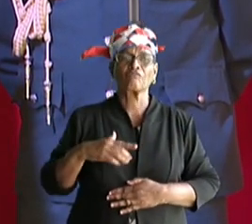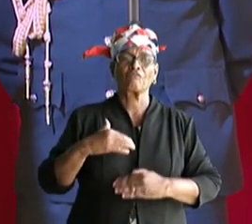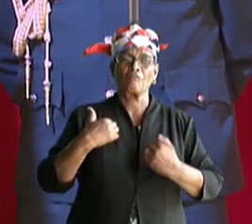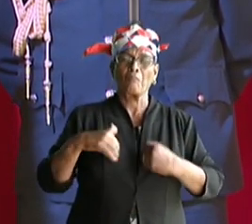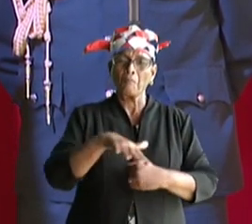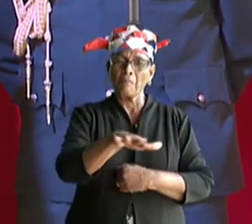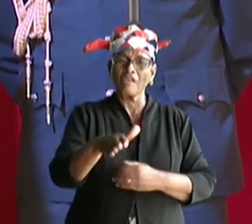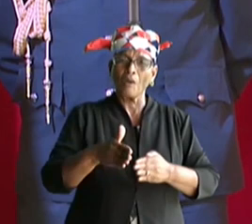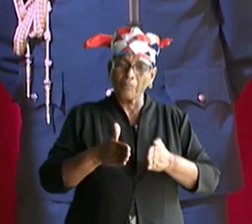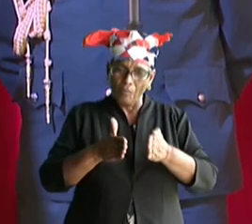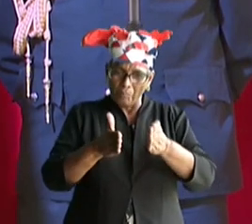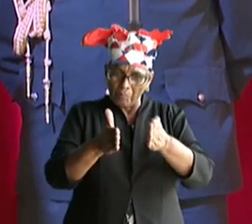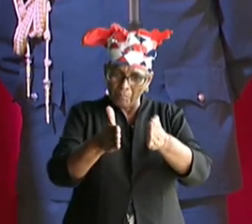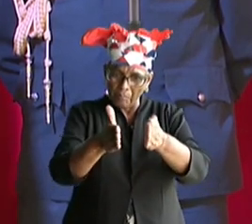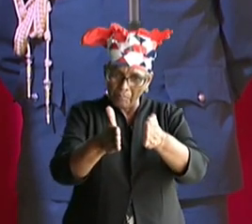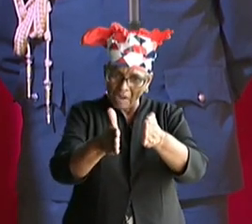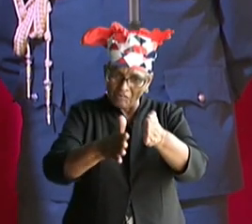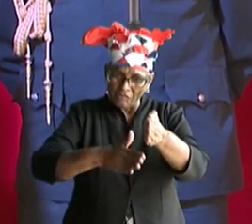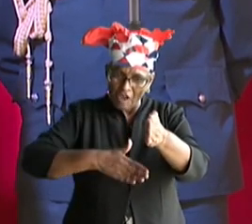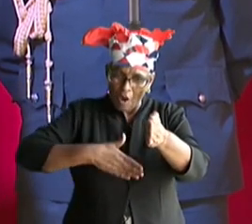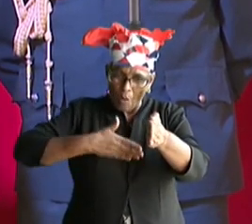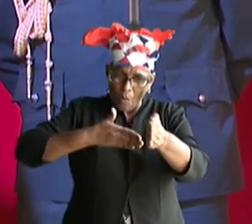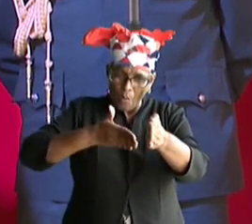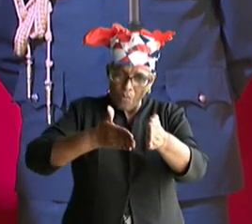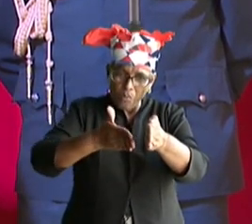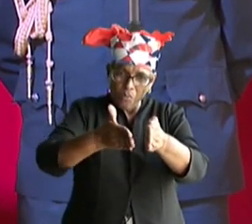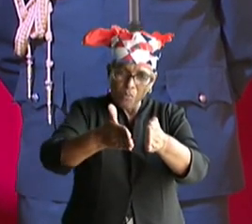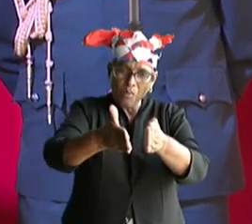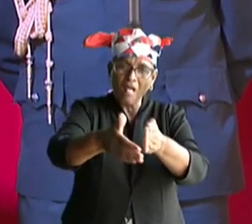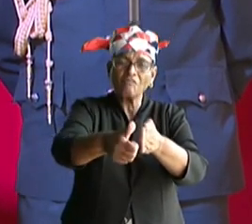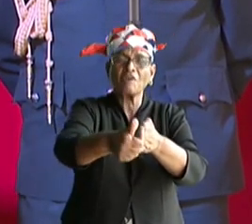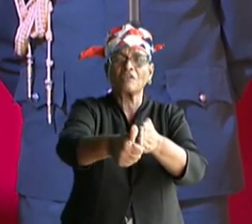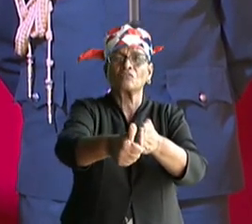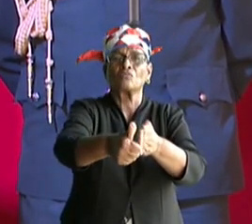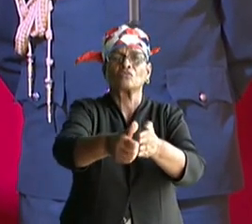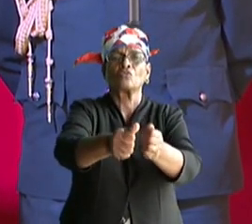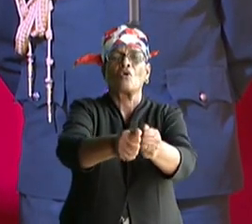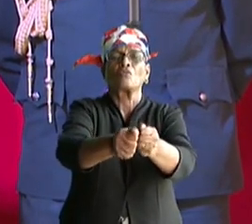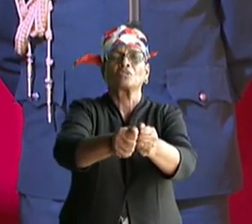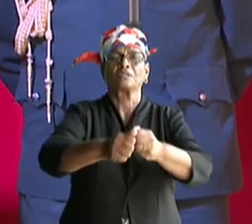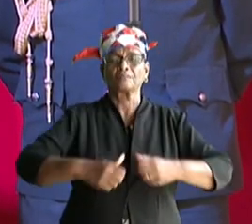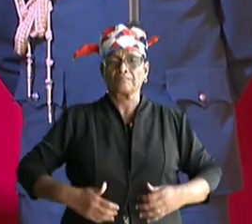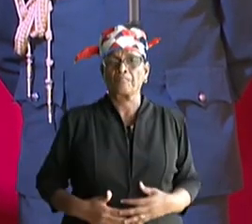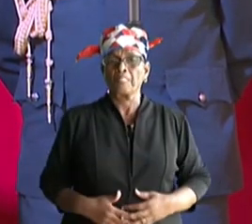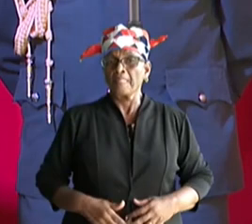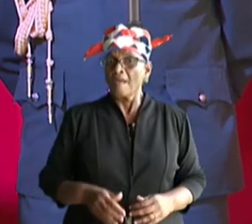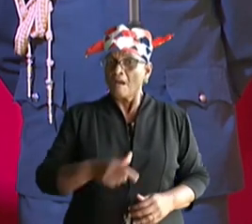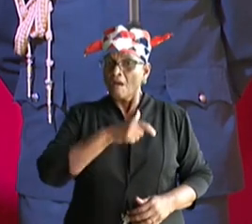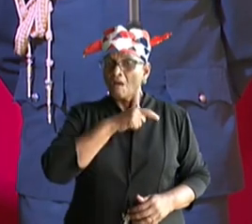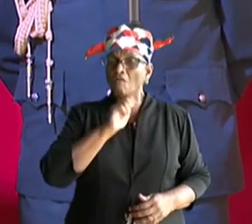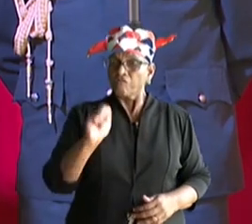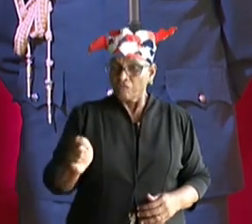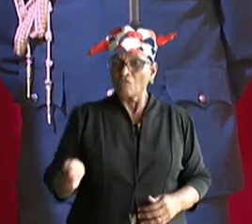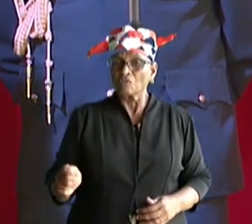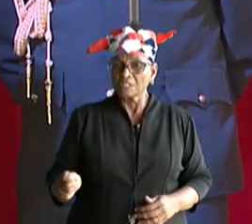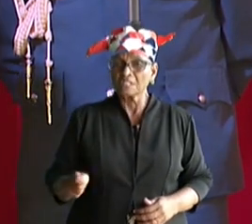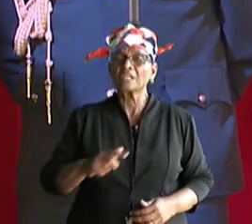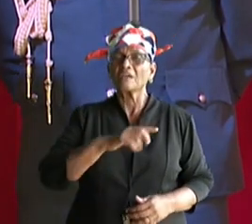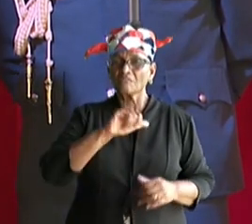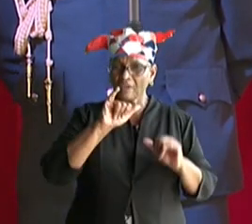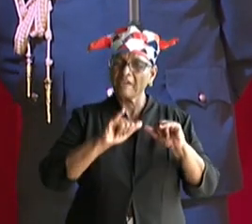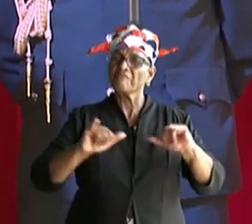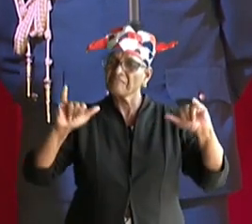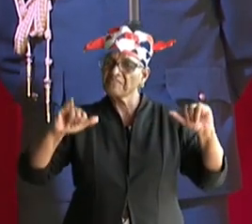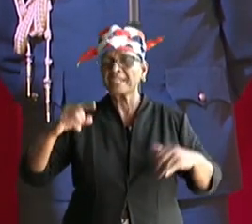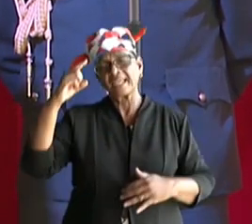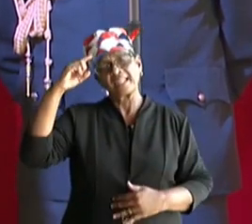van welvaart brengen en ook op dat pad houden. Meneer voorzitter, we vieren en